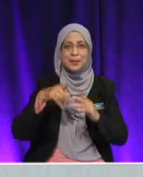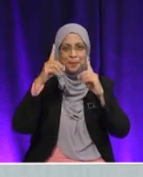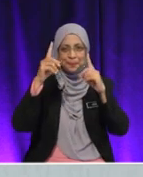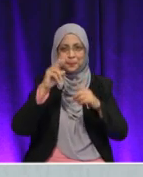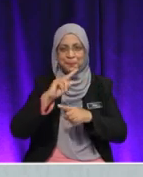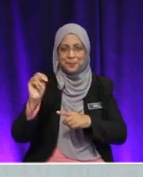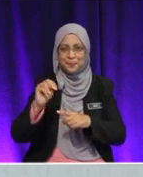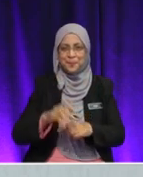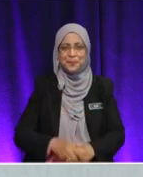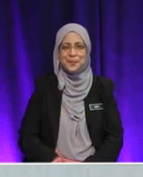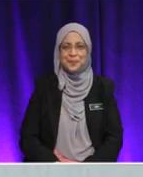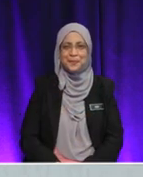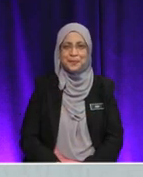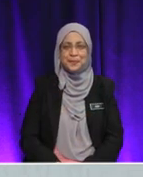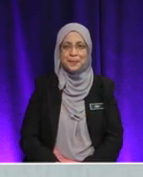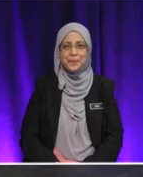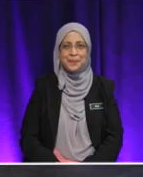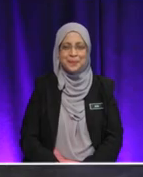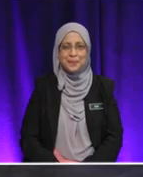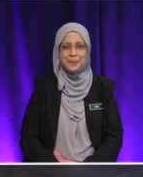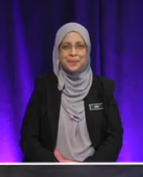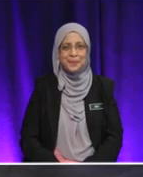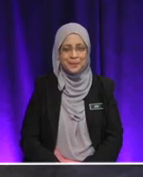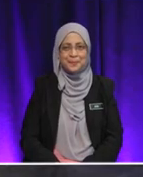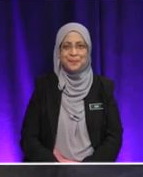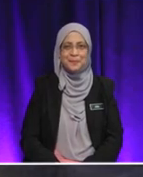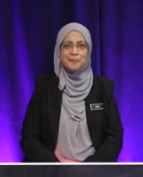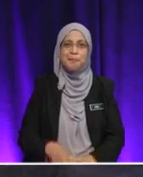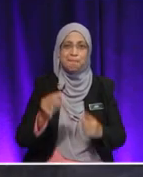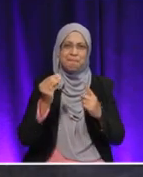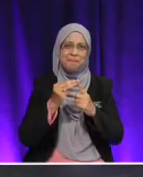kata dapat mata ganjaran tidak dapat lebih awal